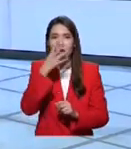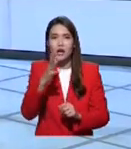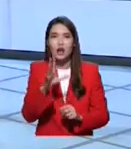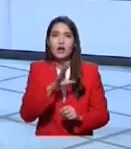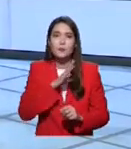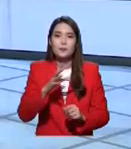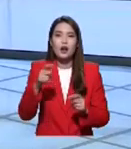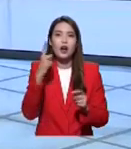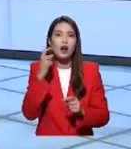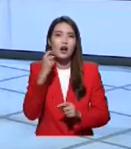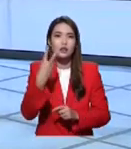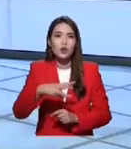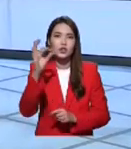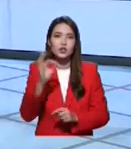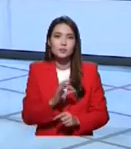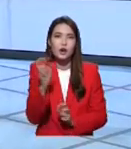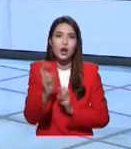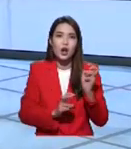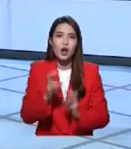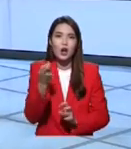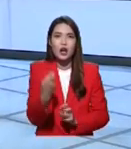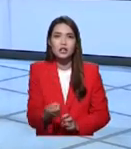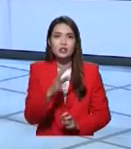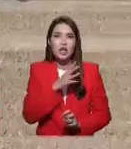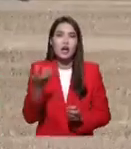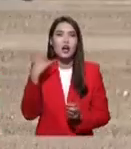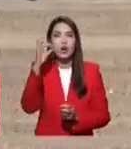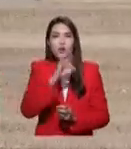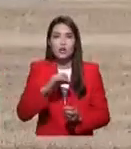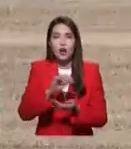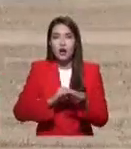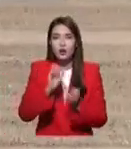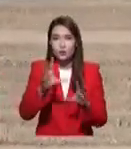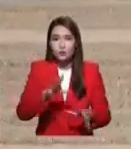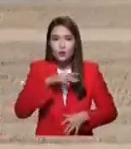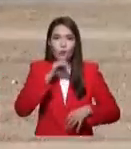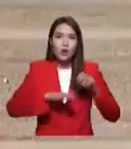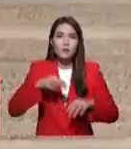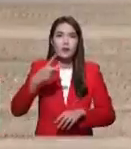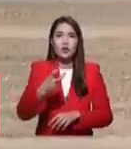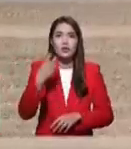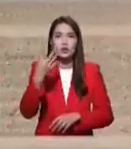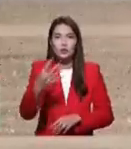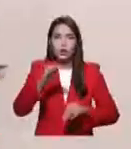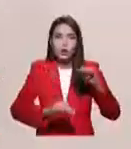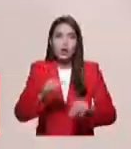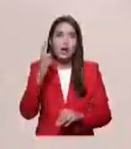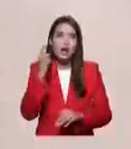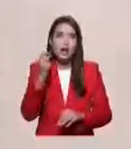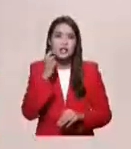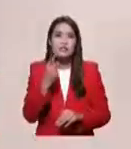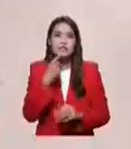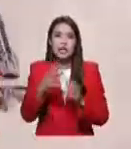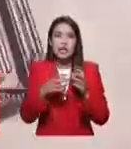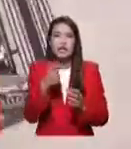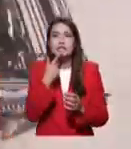құмшекер 30%-ға аз өндіріліпті. Өткен жылғы жағдай қайталанбай ма? Мамандар биыл 204 мың тонна шикі құрақ немесе қызылша қант